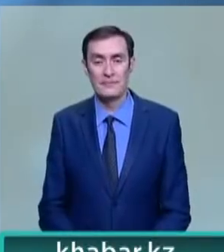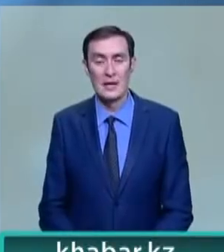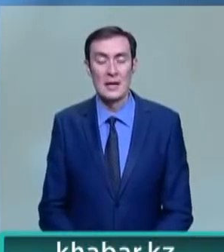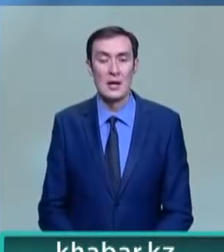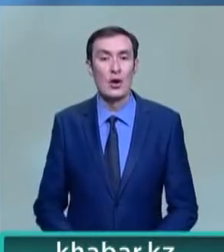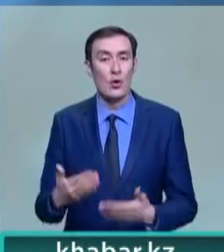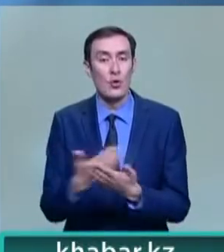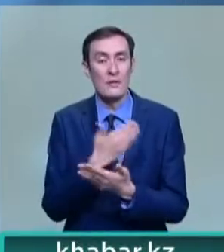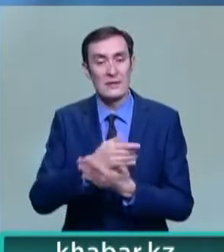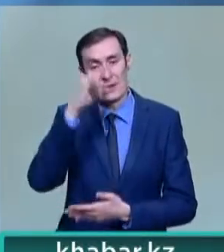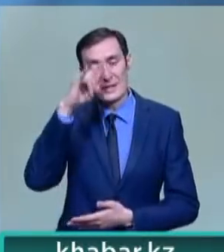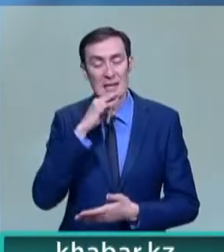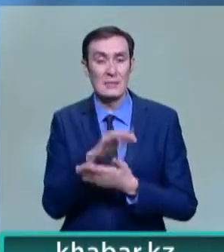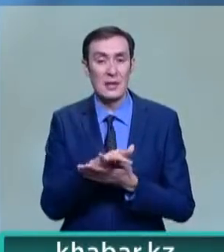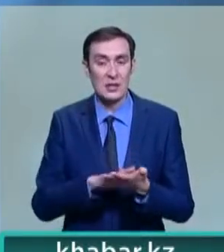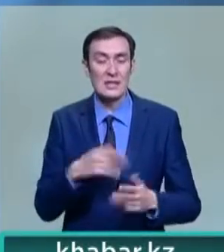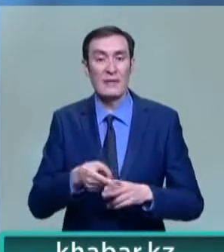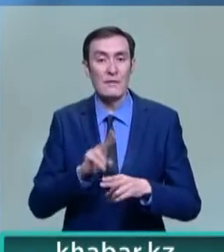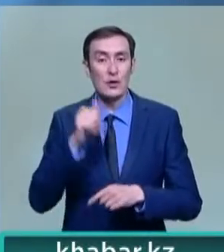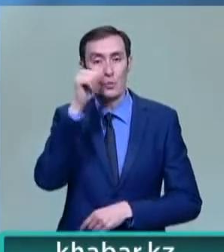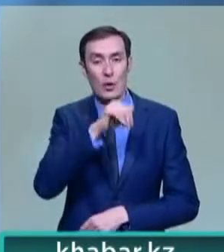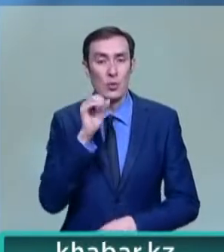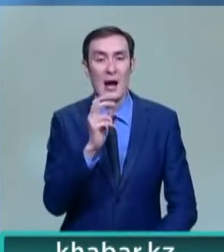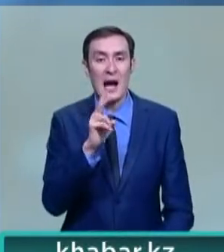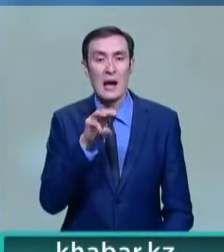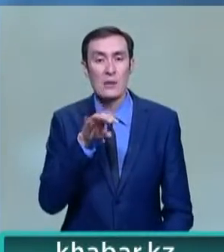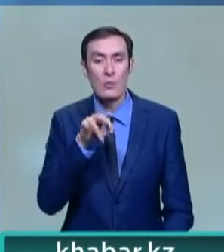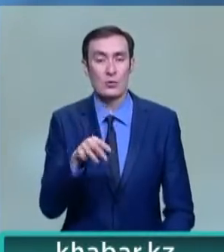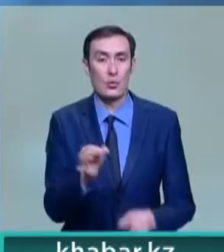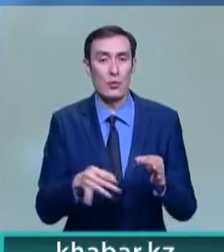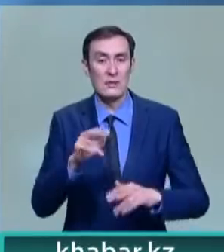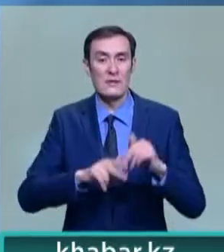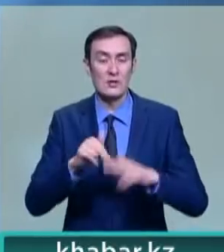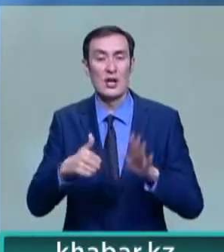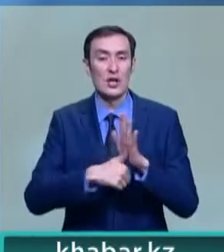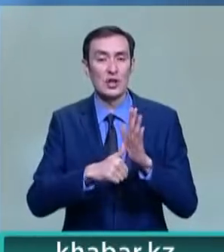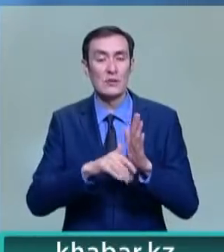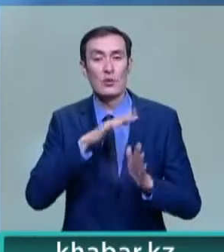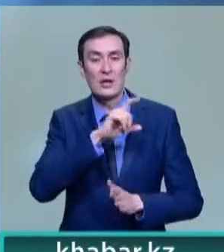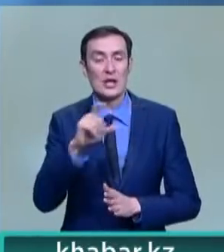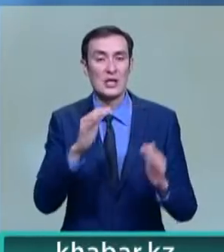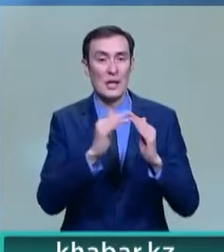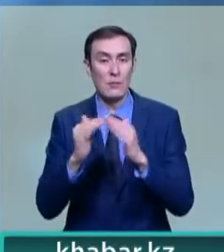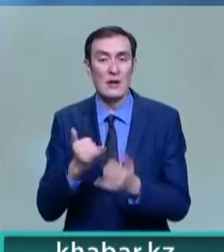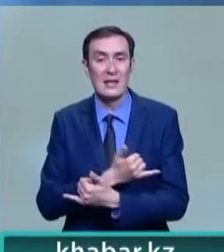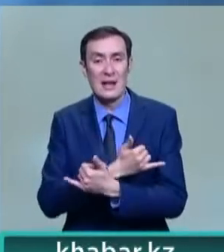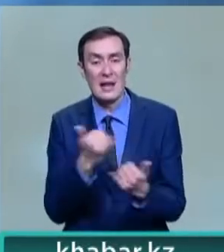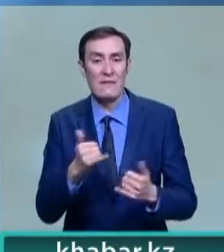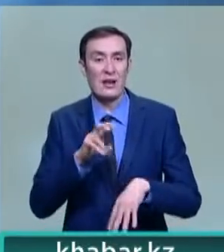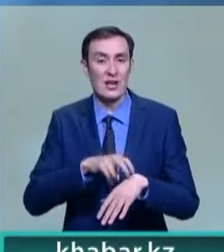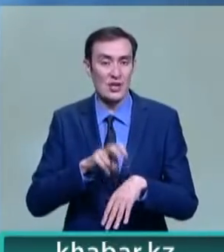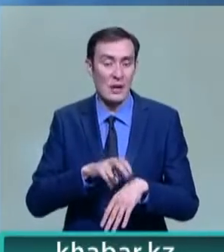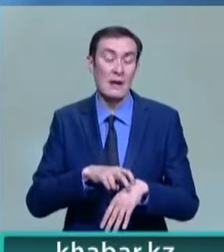И вернемся к событиям в нашей стране. В этом году в Акмолинской области возводят 6 многоэтажных домов для работников